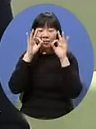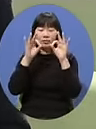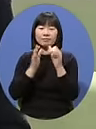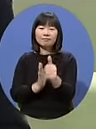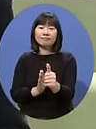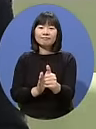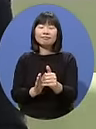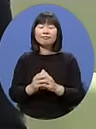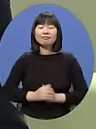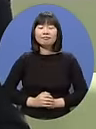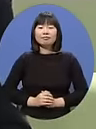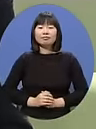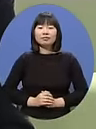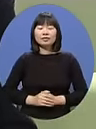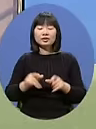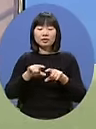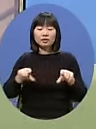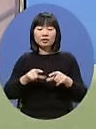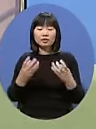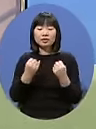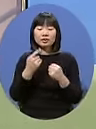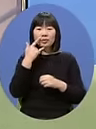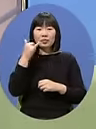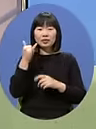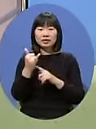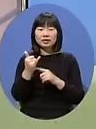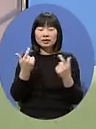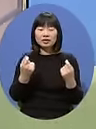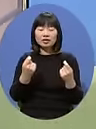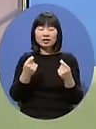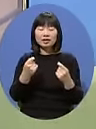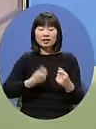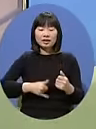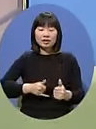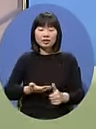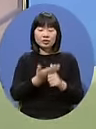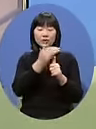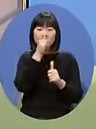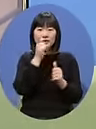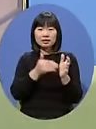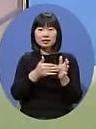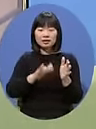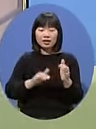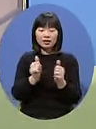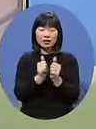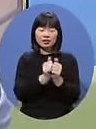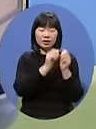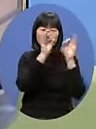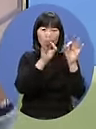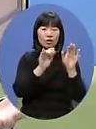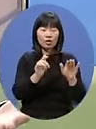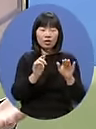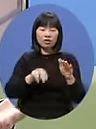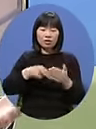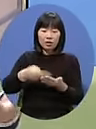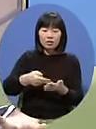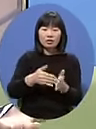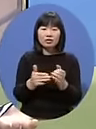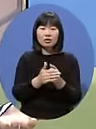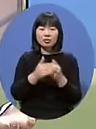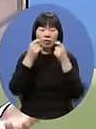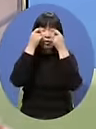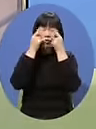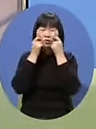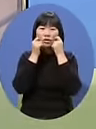된다는 거죠. 그렇군요. 근데 보통 많은 부모님들이 이렇게 아이들을 키우는데 특히 남자아이 같은 경우에는 넘어져서 이제 울